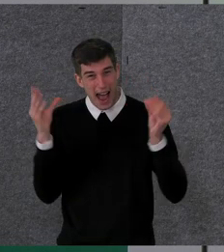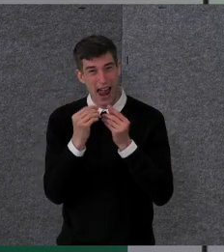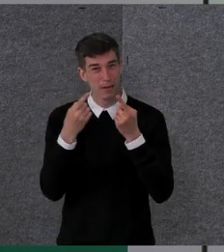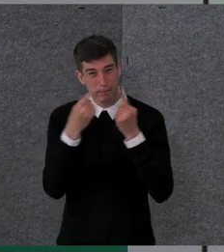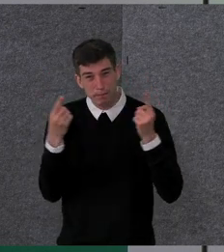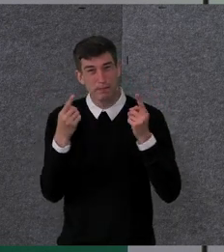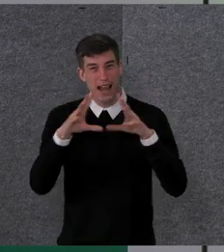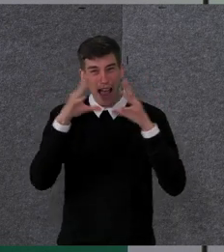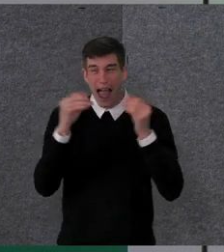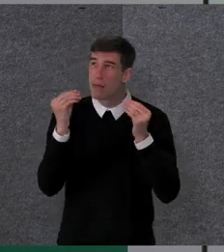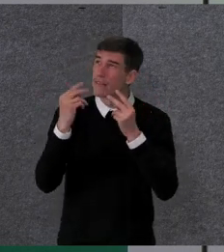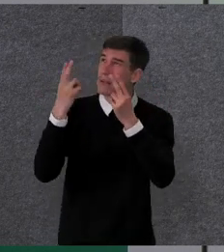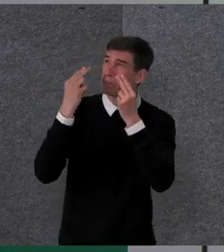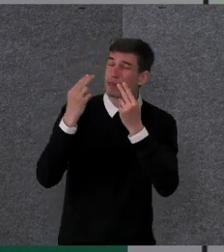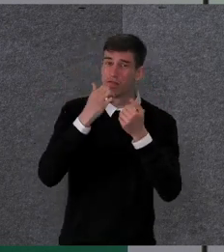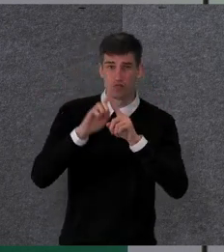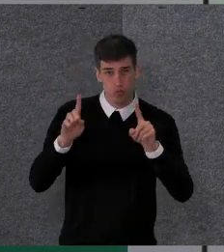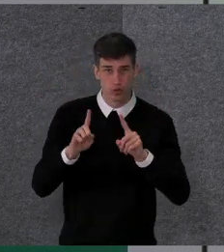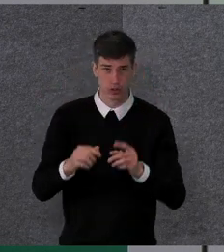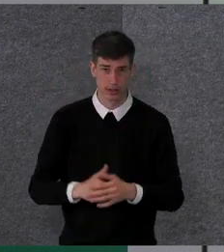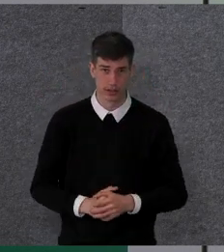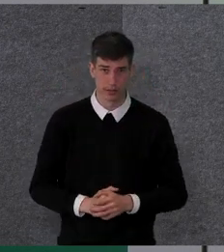sich dem Patriarchat nicht unterwerfen wollen.